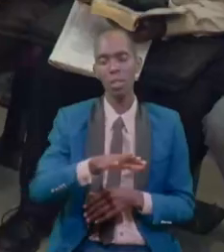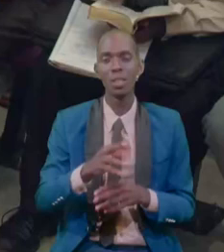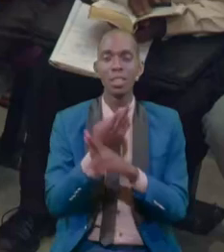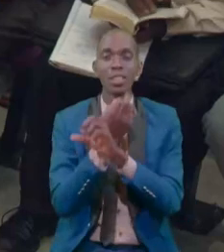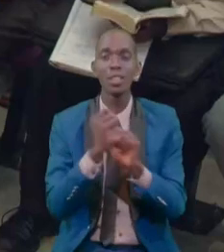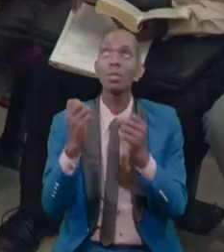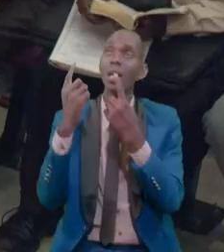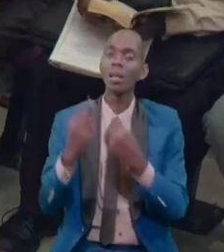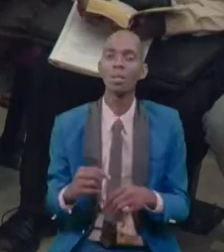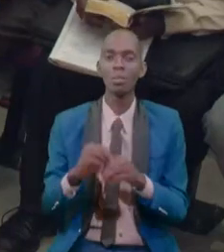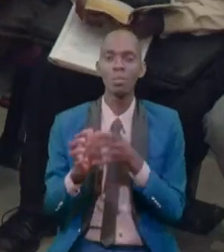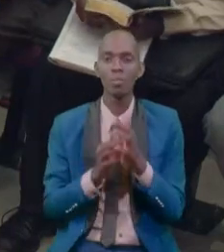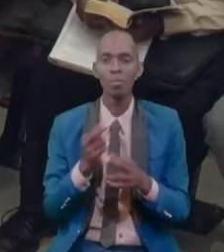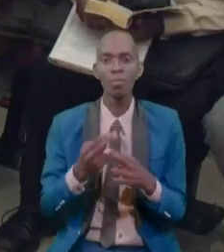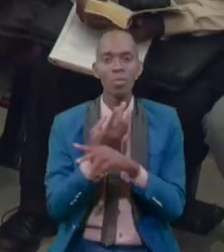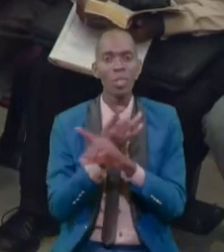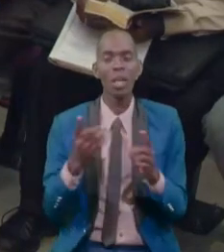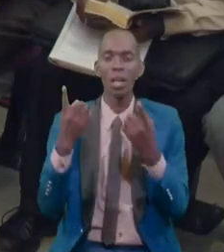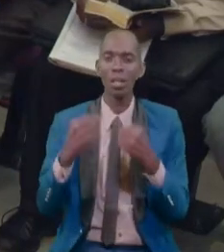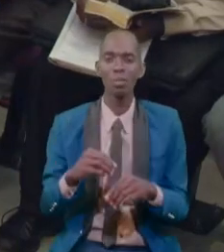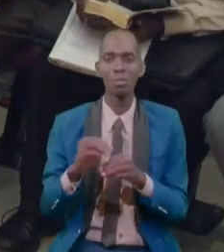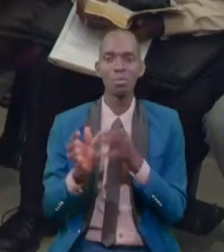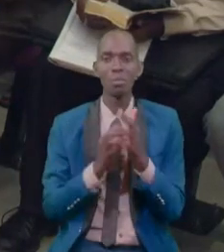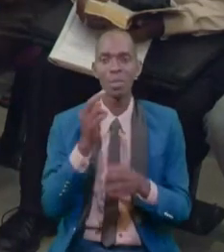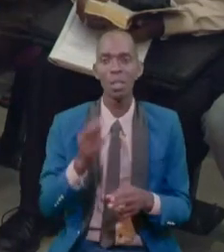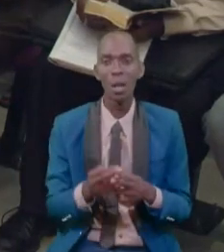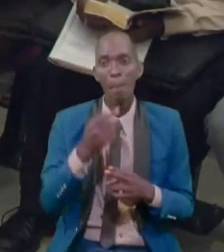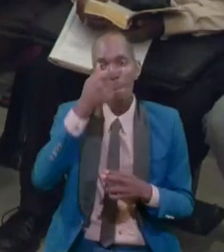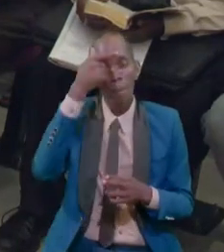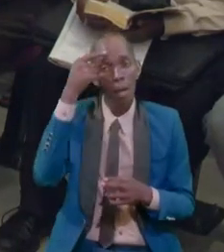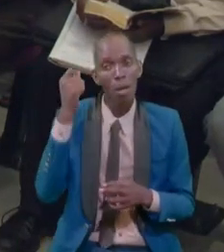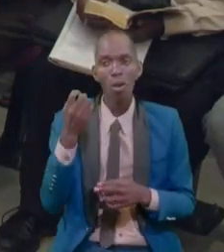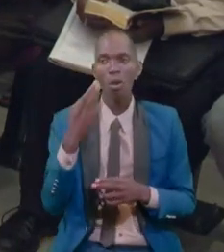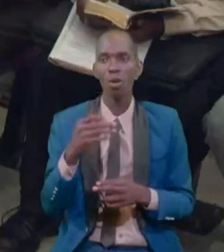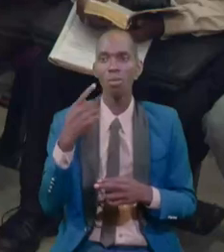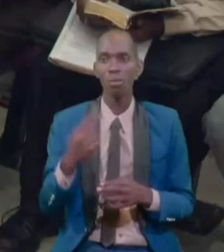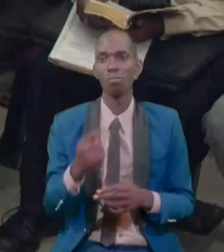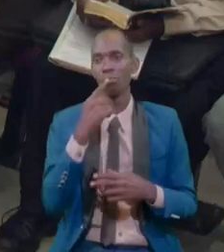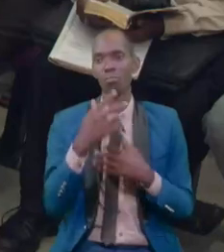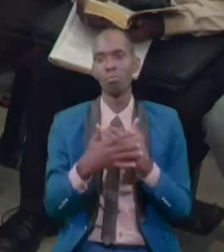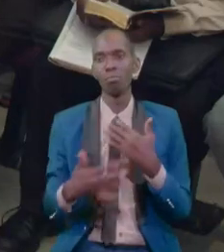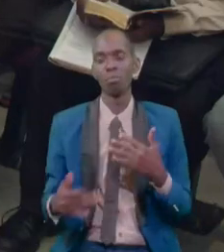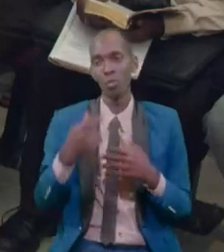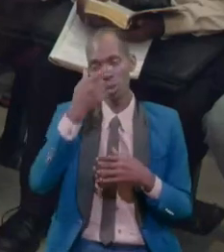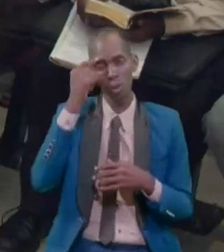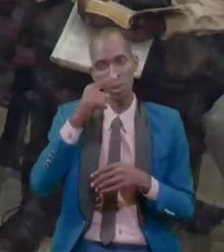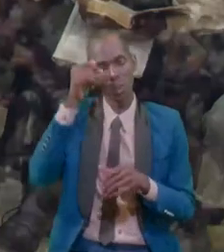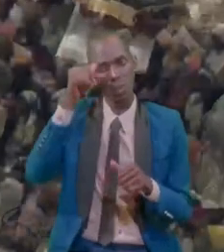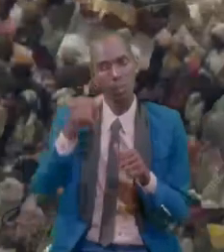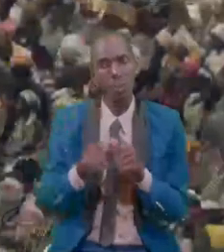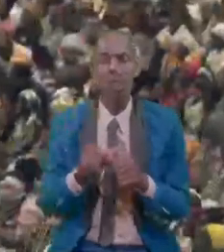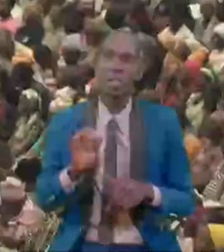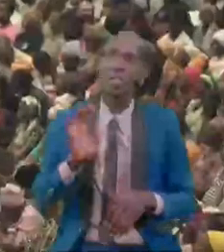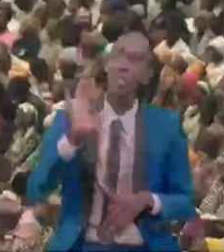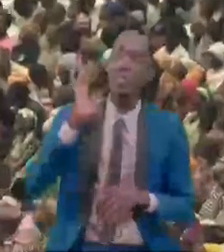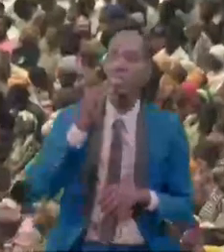rédemption est venue. La délivrance est venue. À cause du sang, parce qu'il s'est